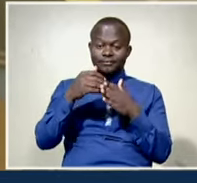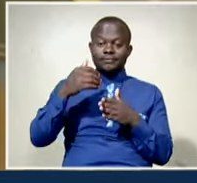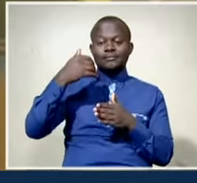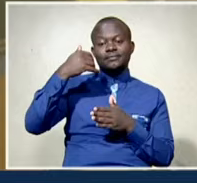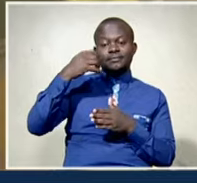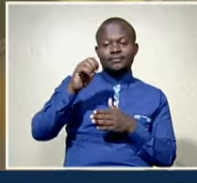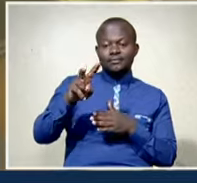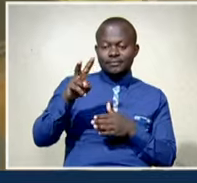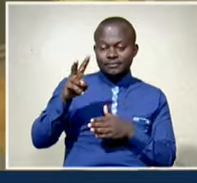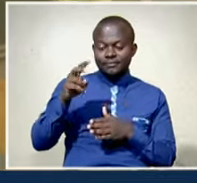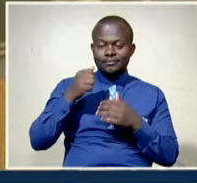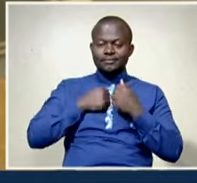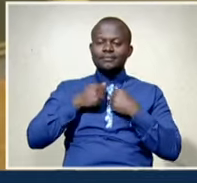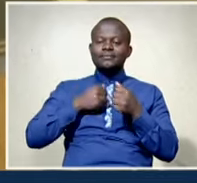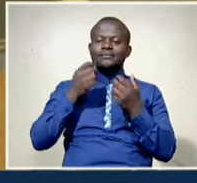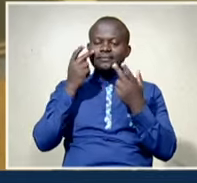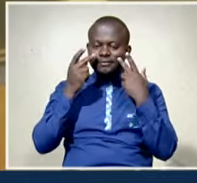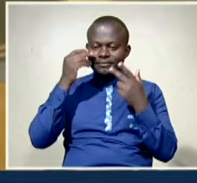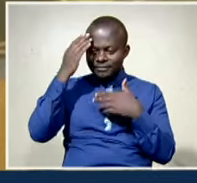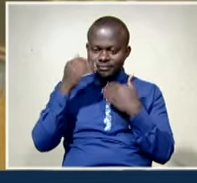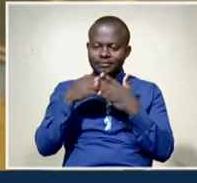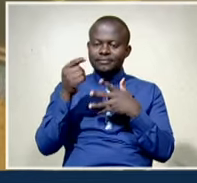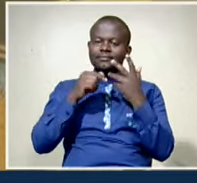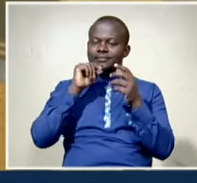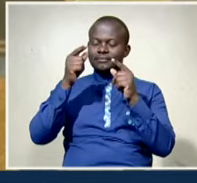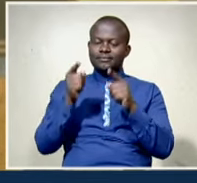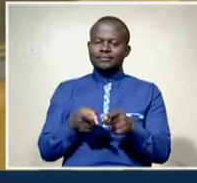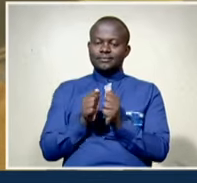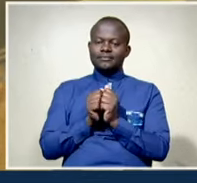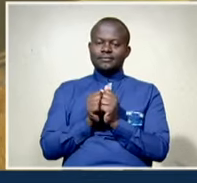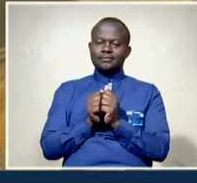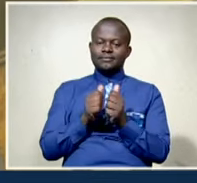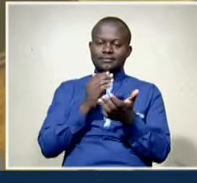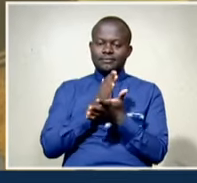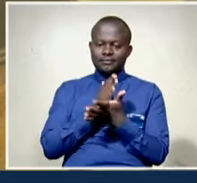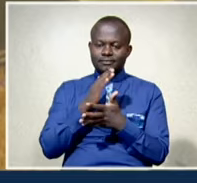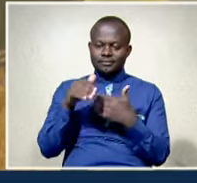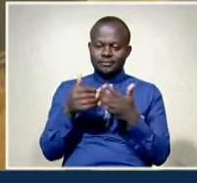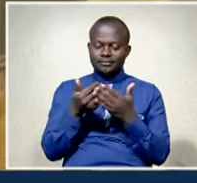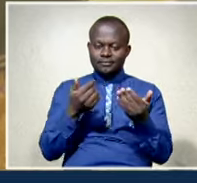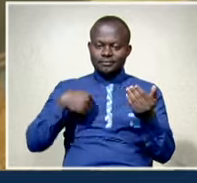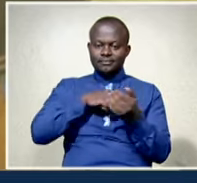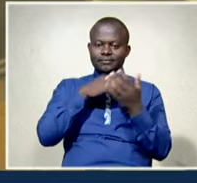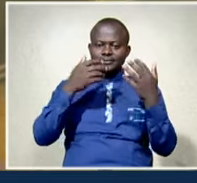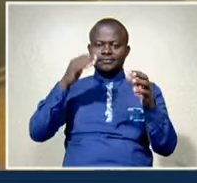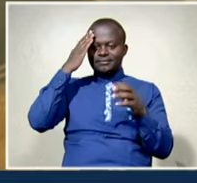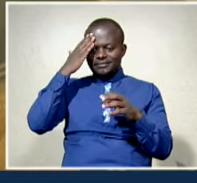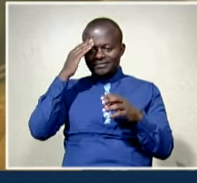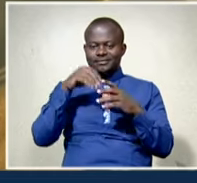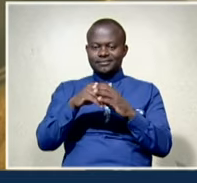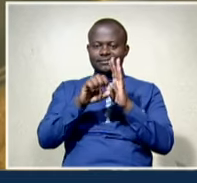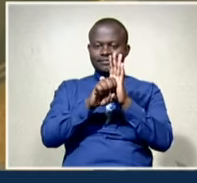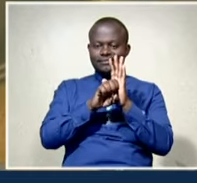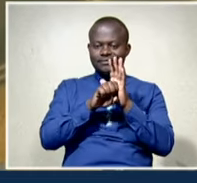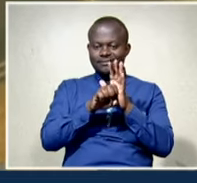cyane yo kubaza se kubera iki twebwe biriya bintu bitatugeraho rero natwe abana bacu bamaze kumenya ko expo yaje hano mu